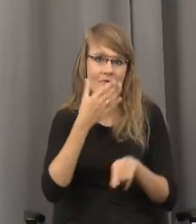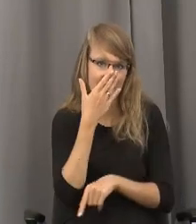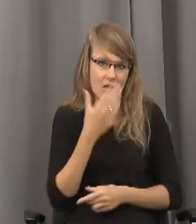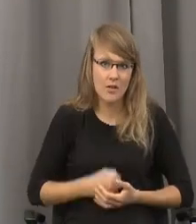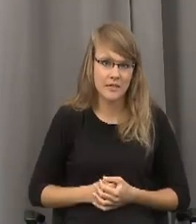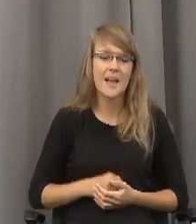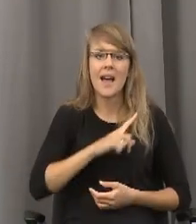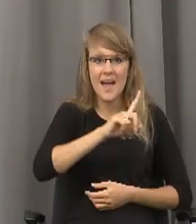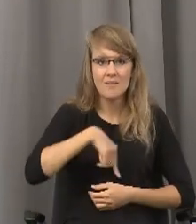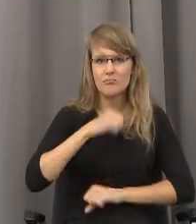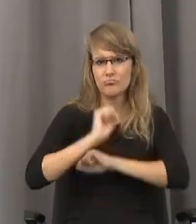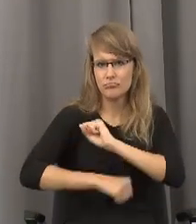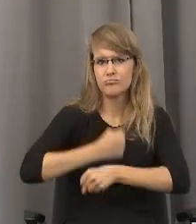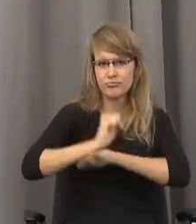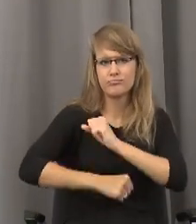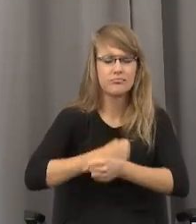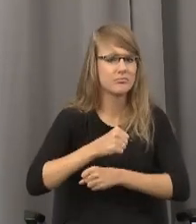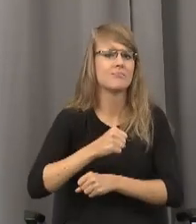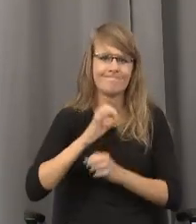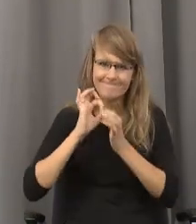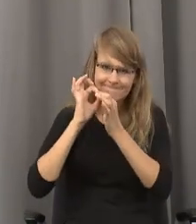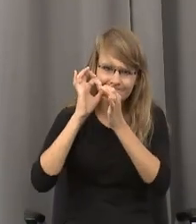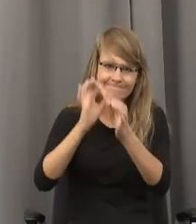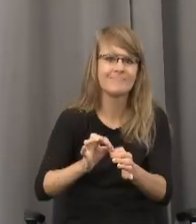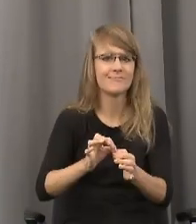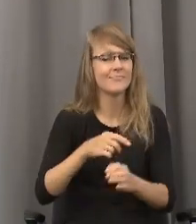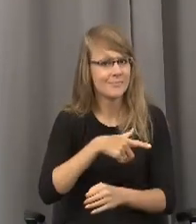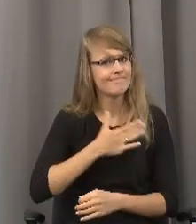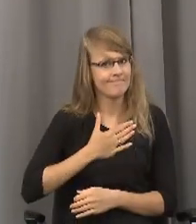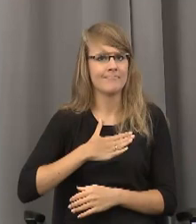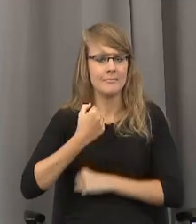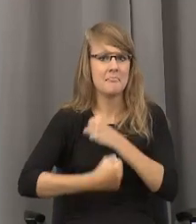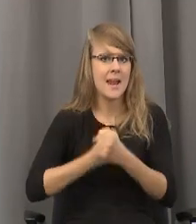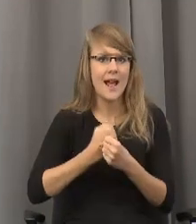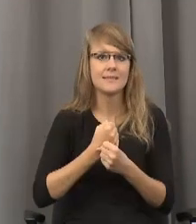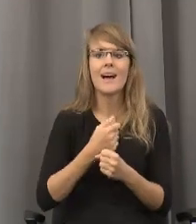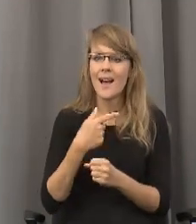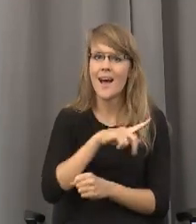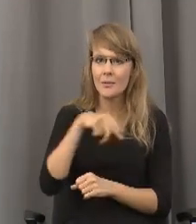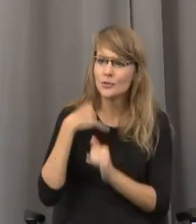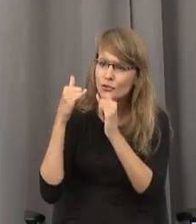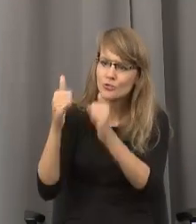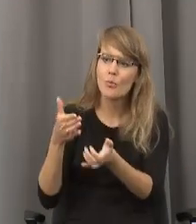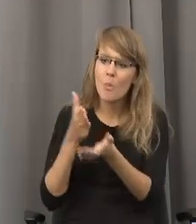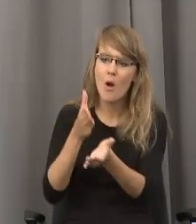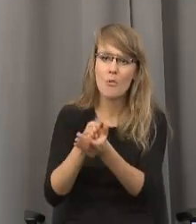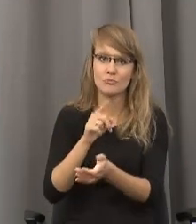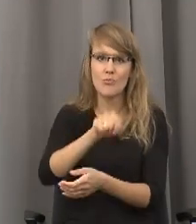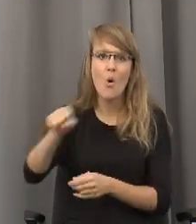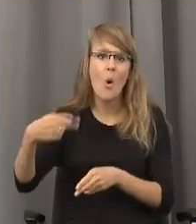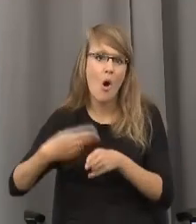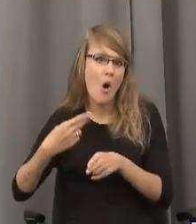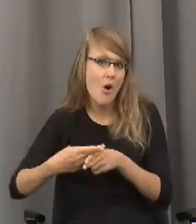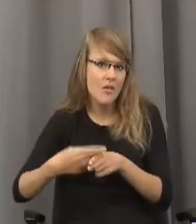wytrwale, dzielnie i z pasją nie tylko dla chorych, których w Polsce